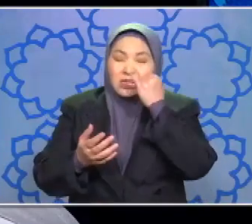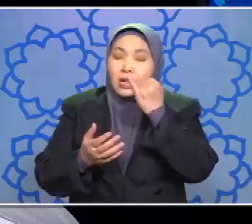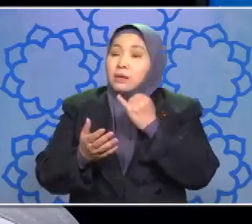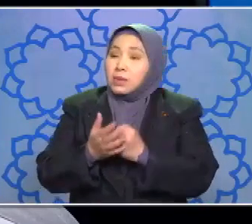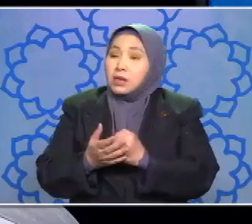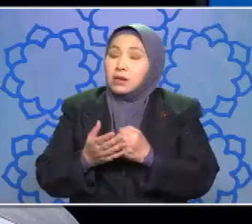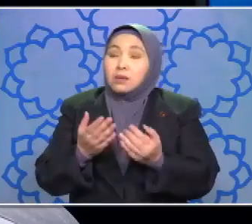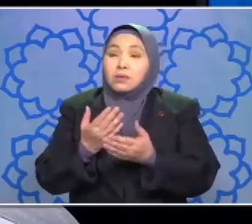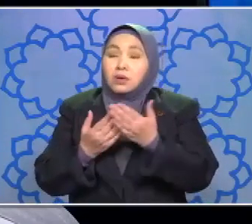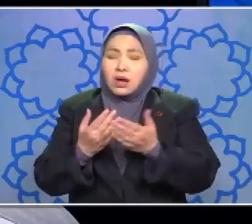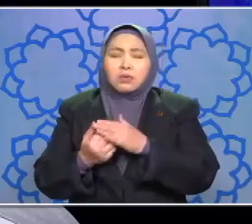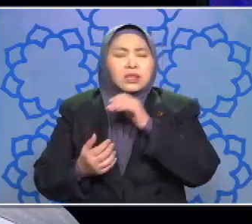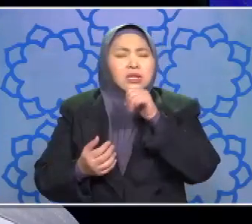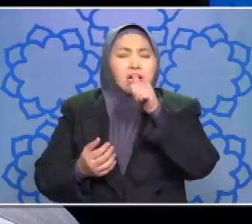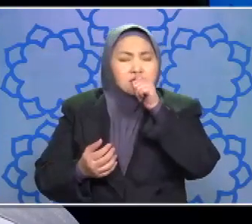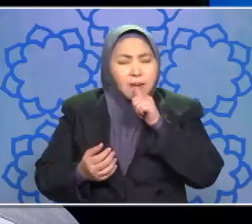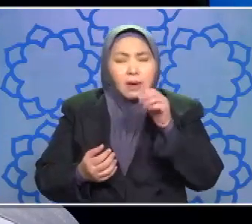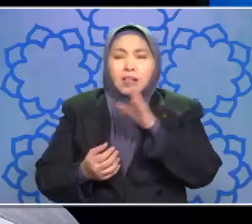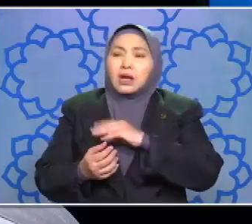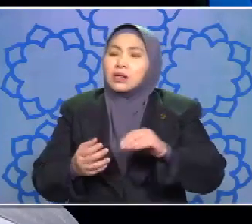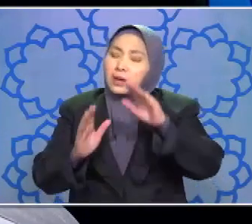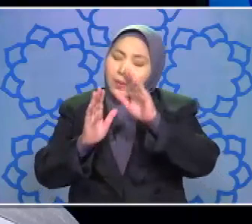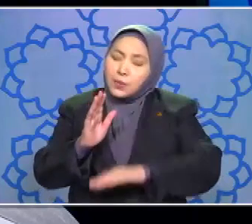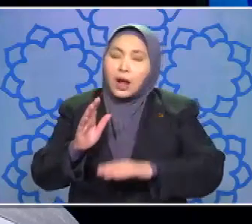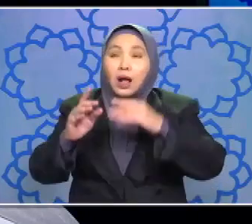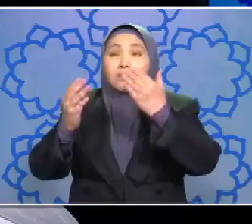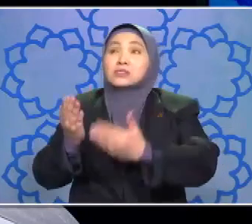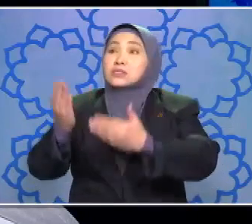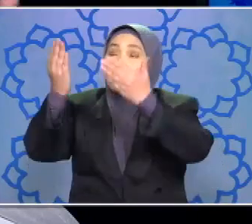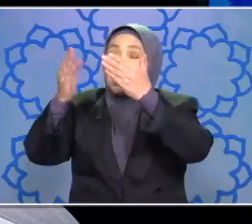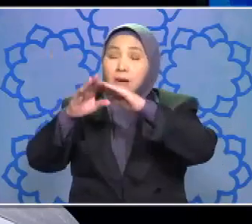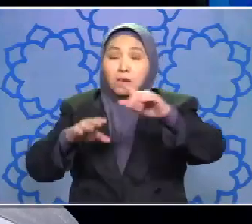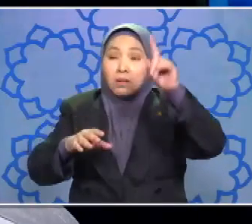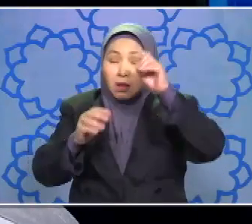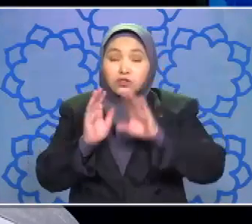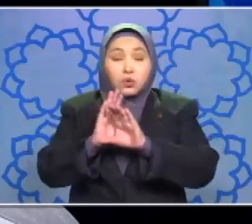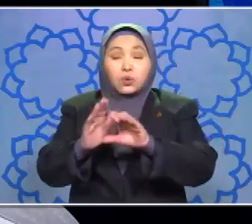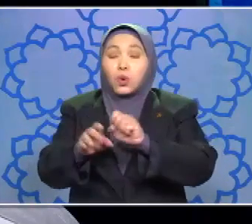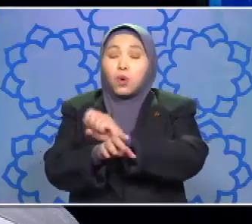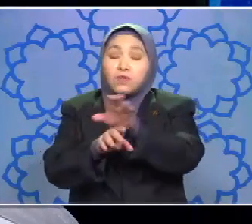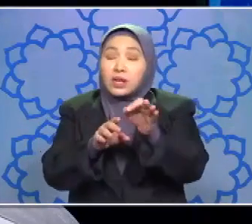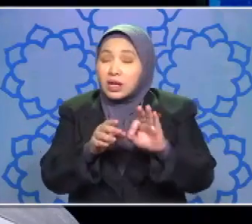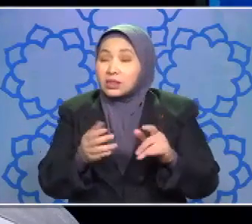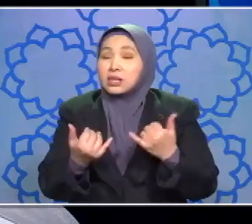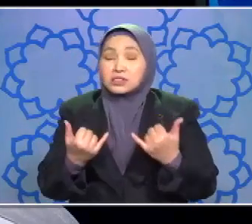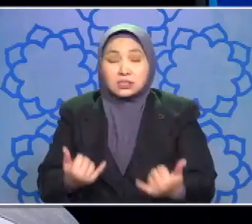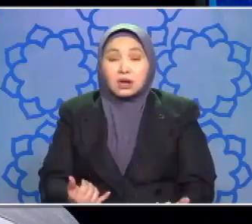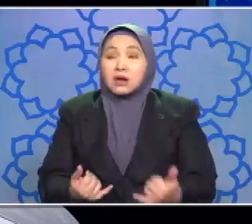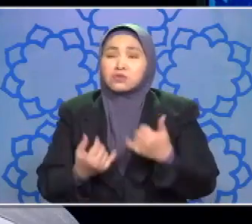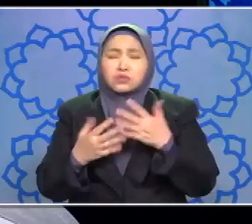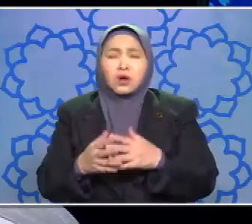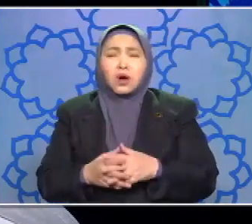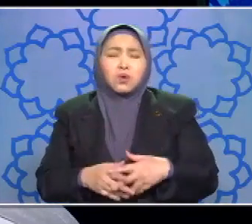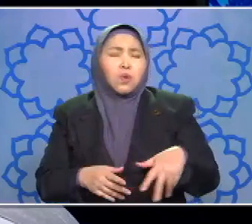itu, mudah untuk tidak sabar dan juga kurang tawakal kepada Allah. COVID-19, Ustaz, ya. Dalam keadaan dah berpuluh ribu